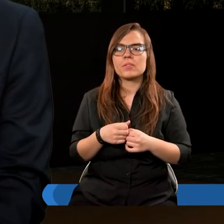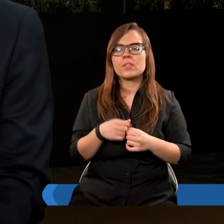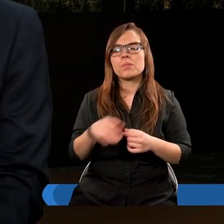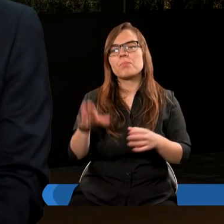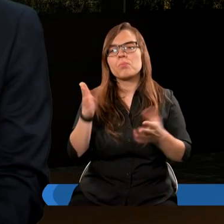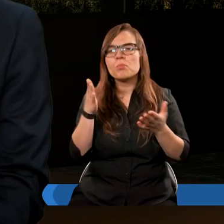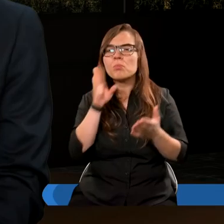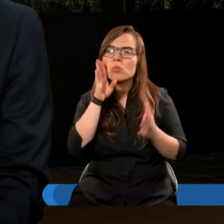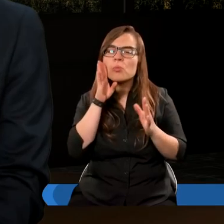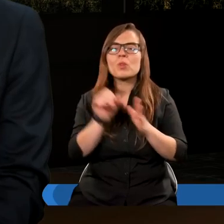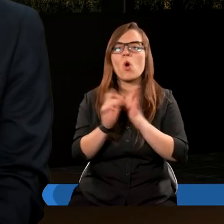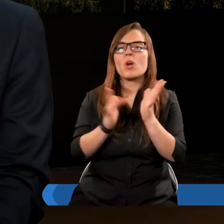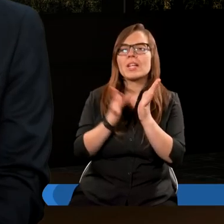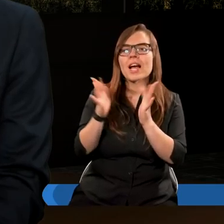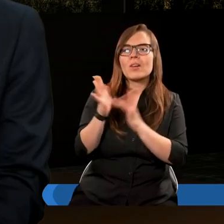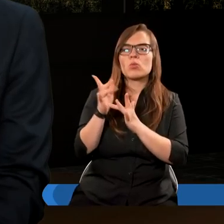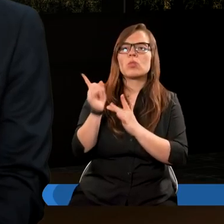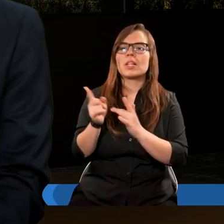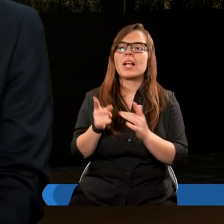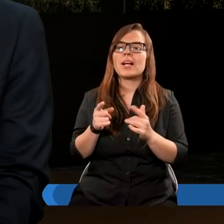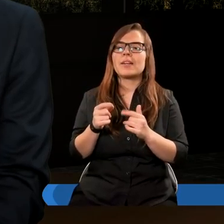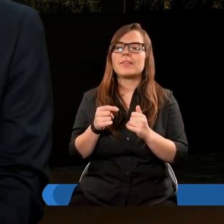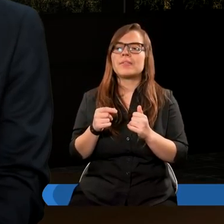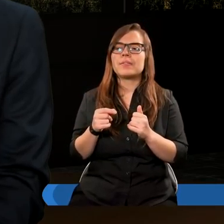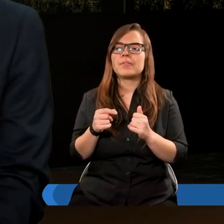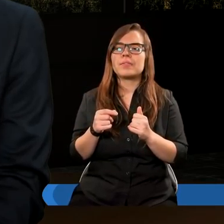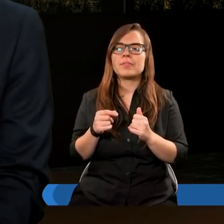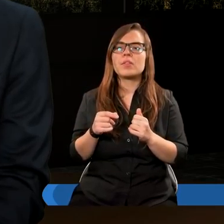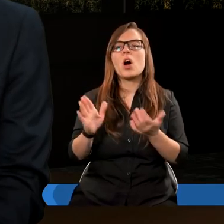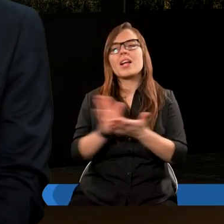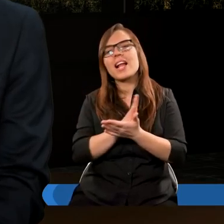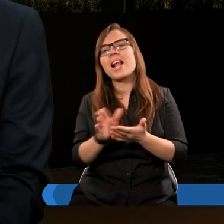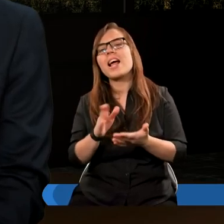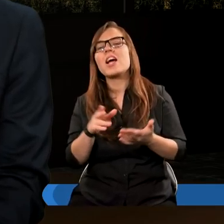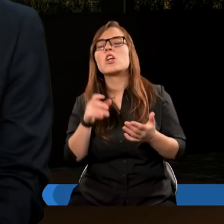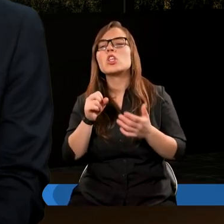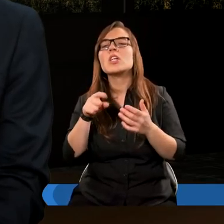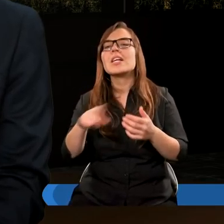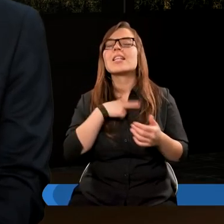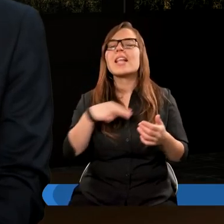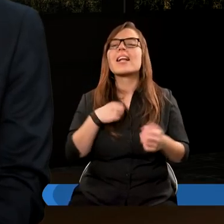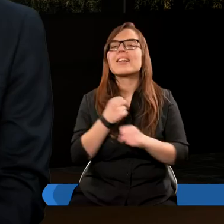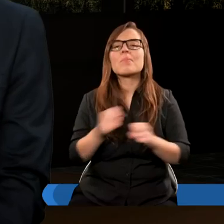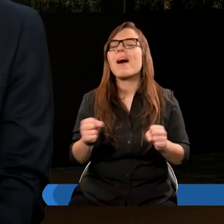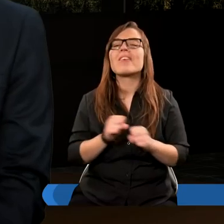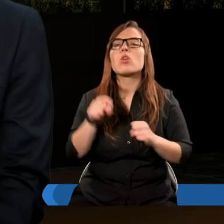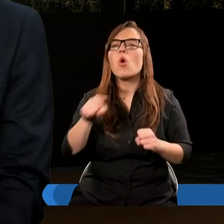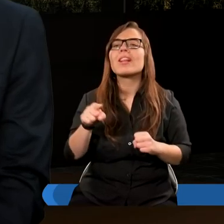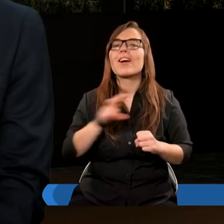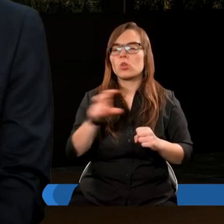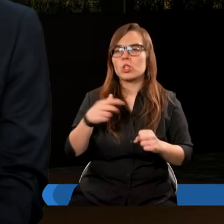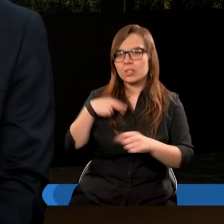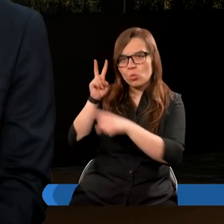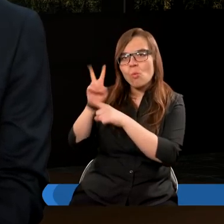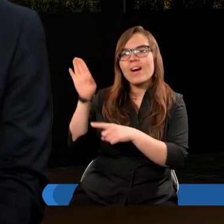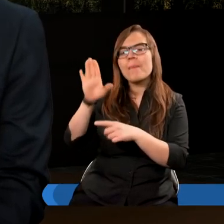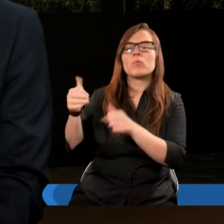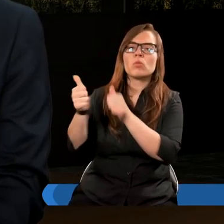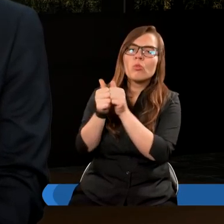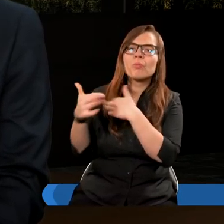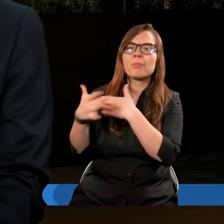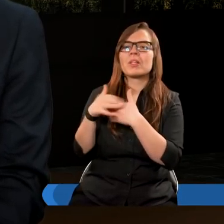podobieństwa do Pana Jezusa. Natomiast nie od tego zależy nasze zbawienie. To jest naszym problemem. Widzimy, że upadłem, o to